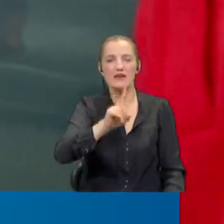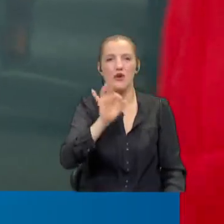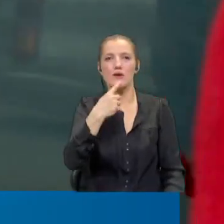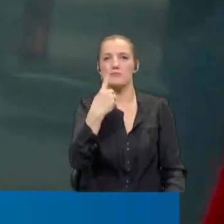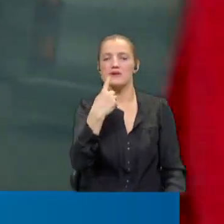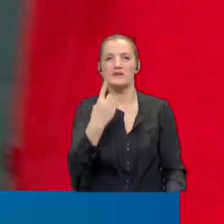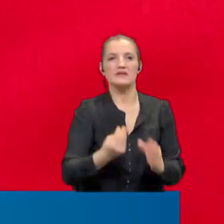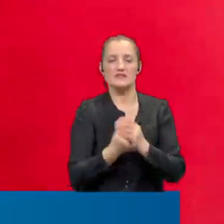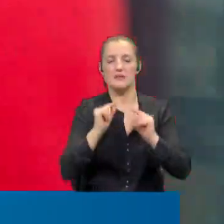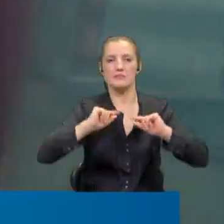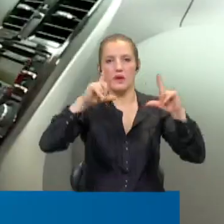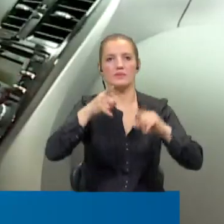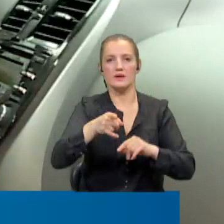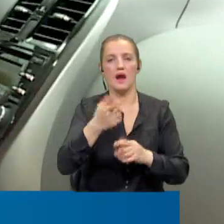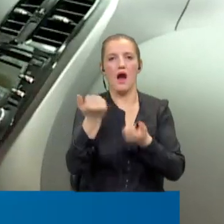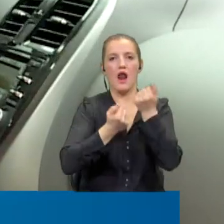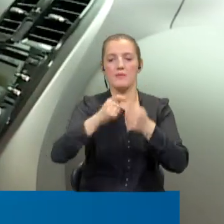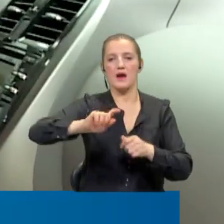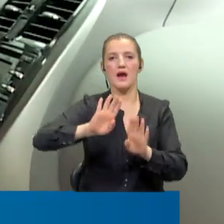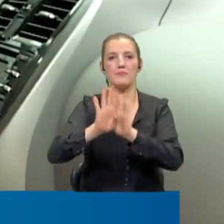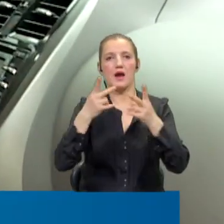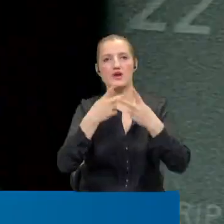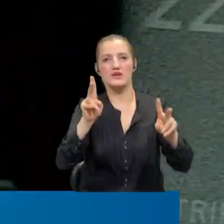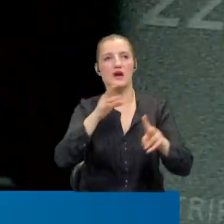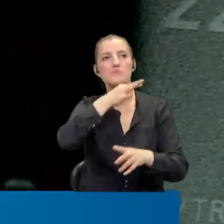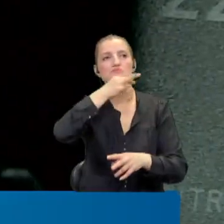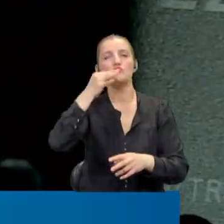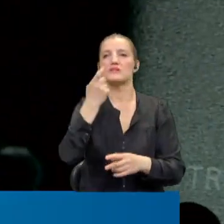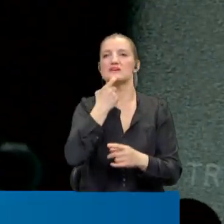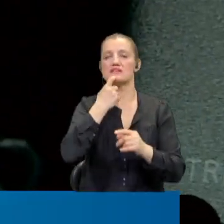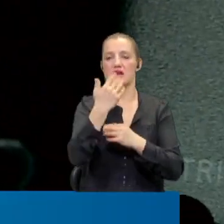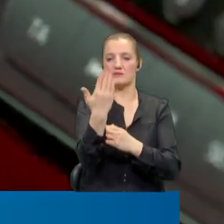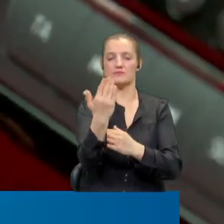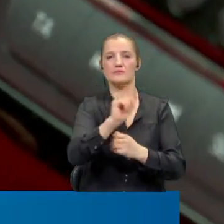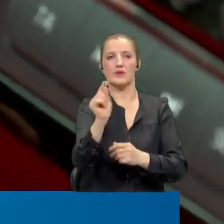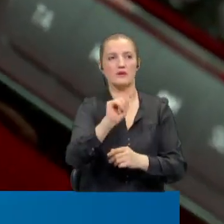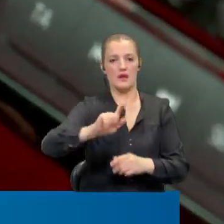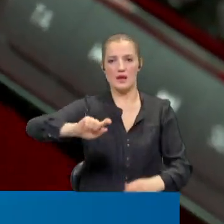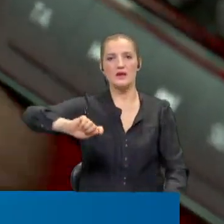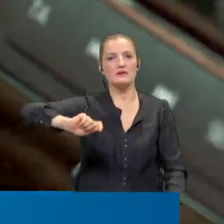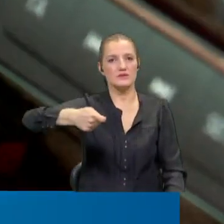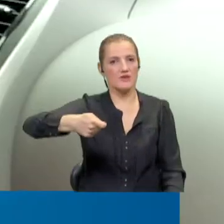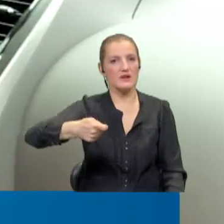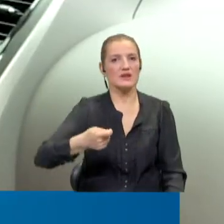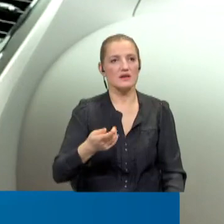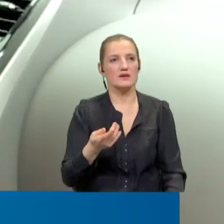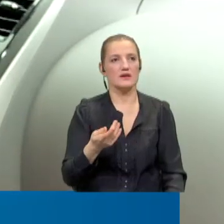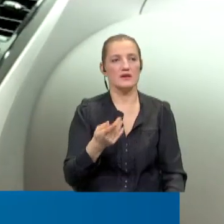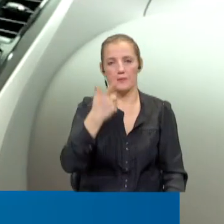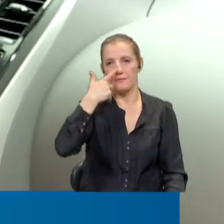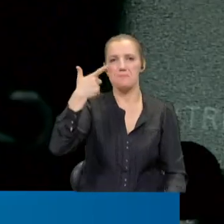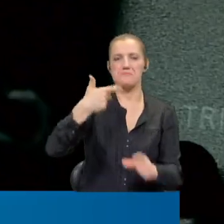Arabanın kapısını açtık bindik Mutlu yıllar yazıyor kontağı çevirdik